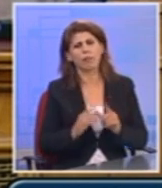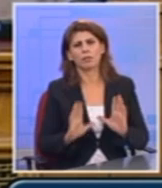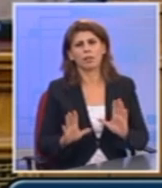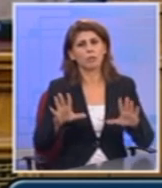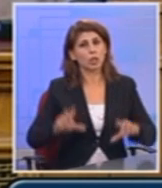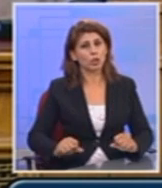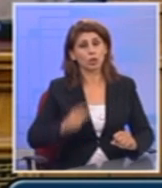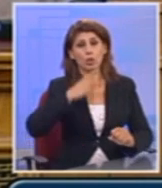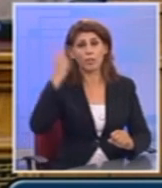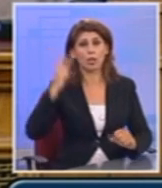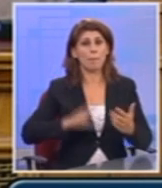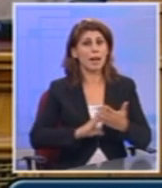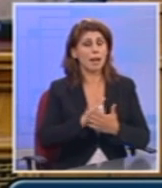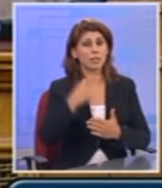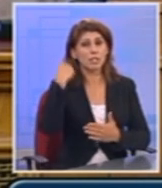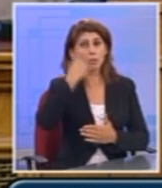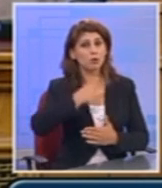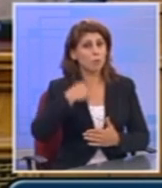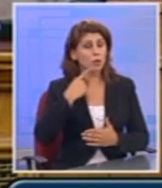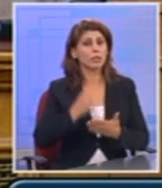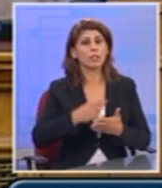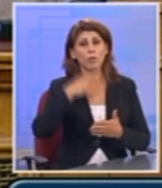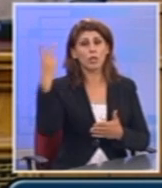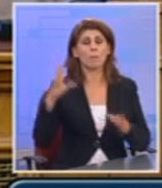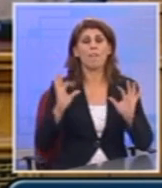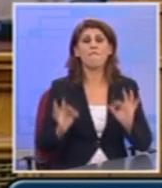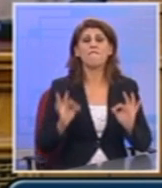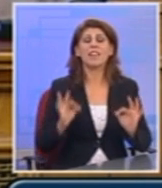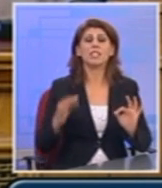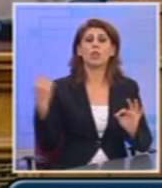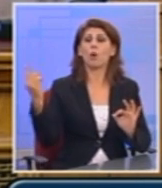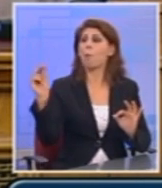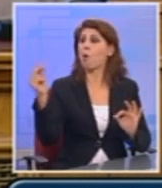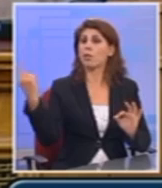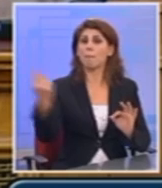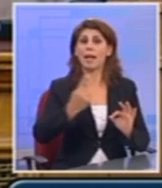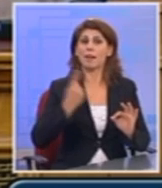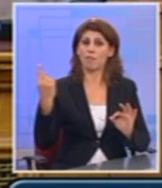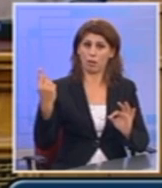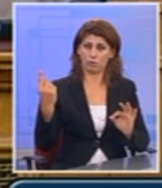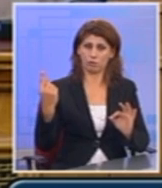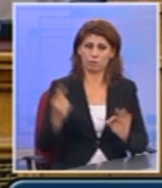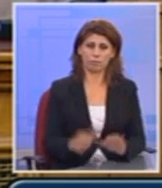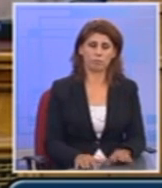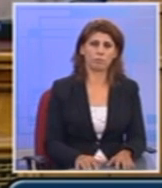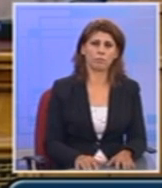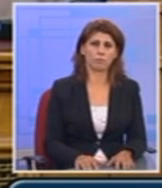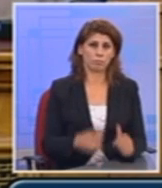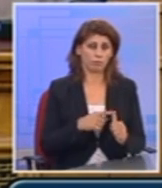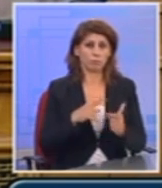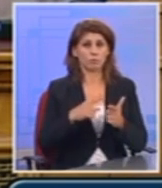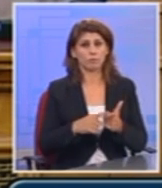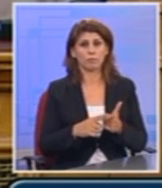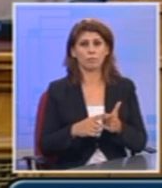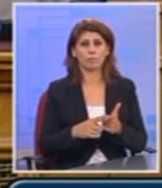κατοχυρώνουν το δικαίωμα ανάπτυξης της προσωπικότητας και το δικαίωμα στο φυσικό και πολιτιστικό περιβάλλον αντίστοιχα αφετέρου η